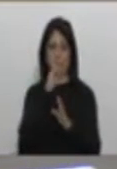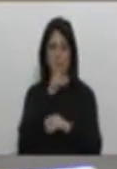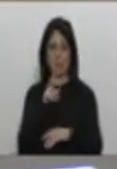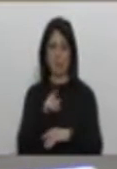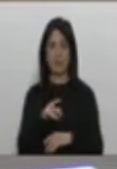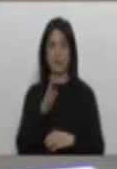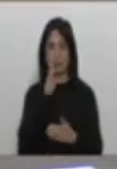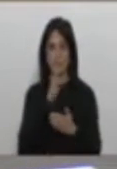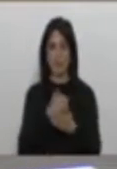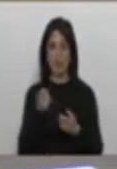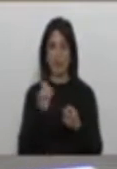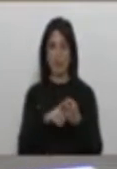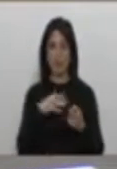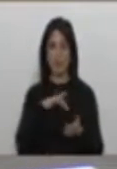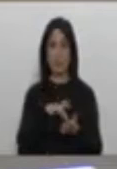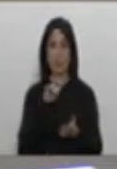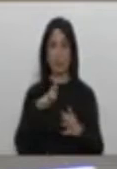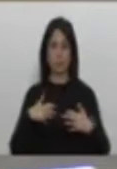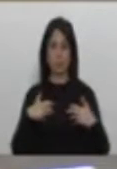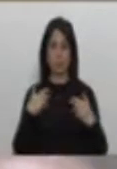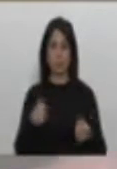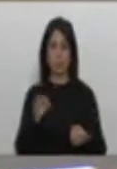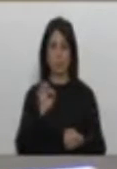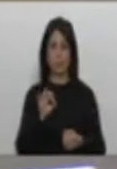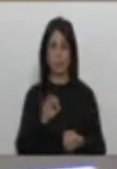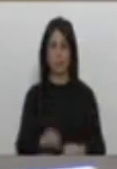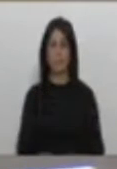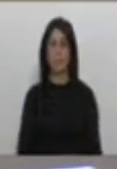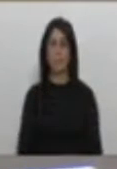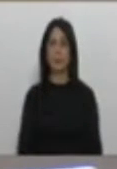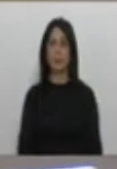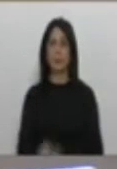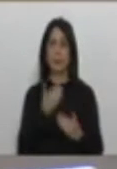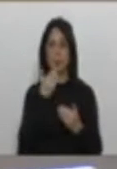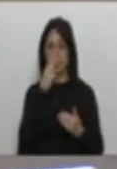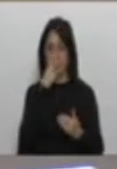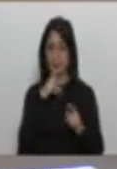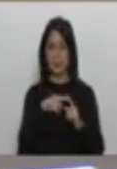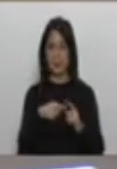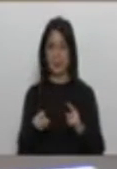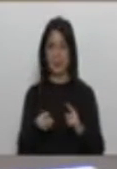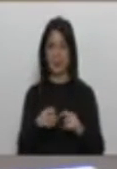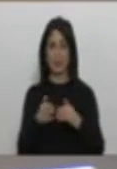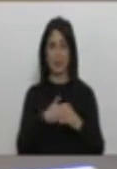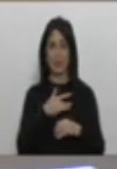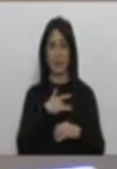რაც პირდაპირ კავშირშია ჩვენი მოსახლეობის ჯანმრთელობასთან. Ბოლო თვეების განმავლობაში